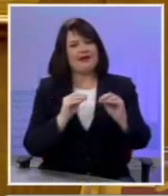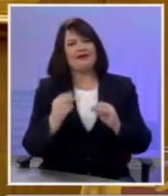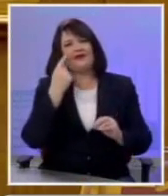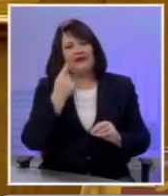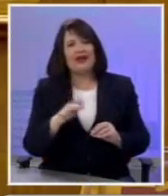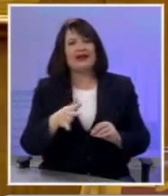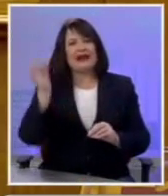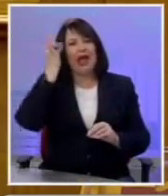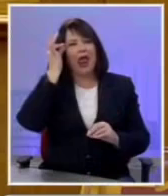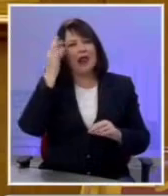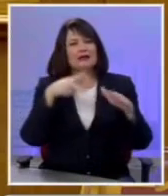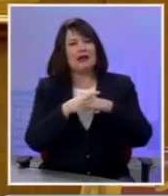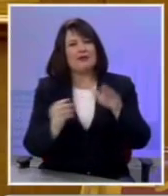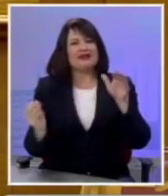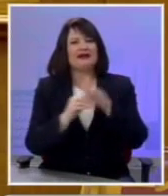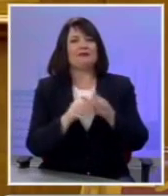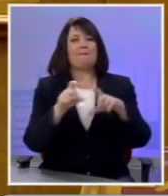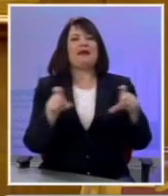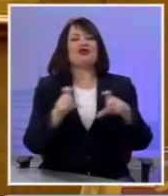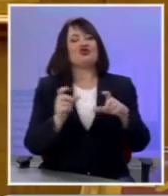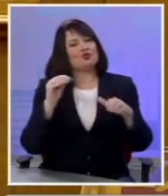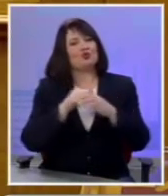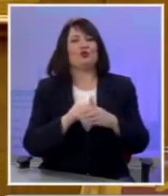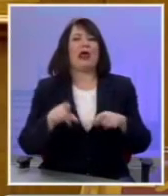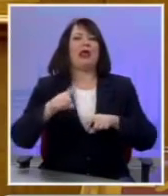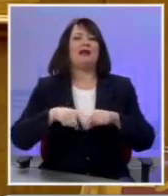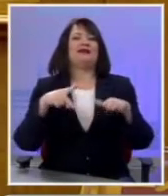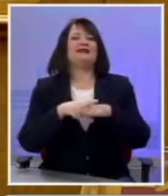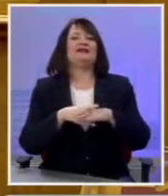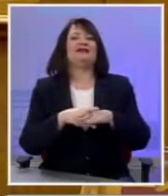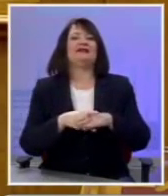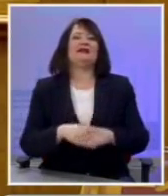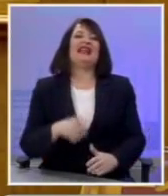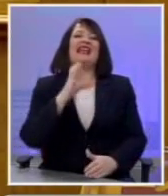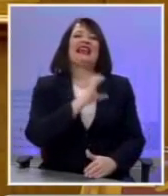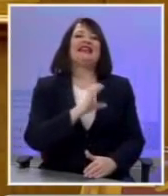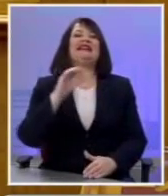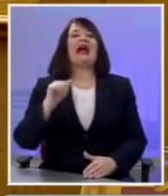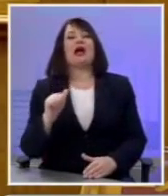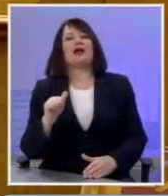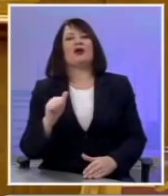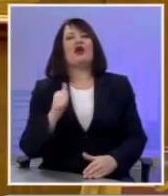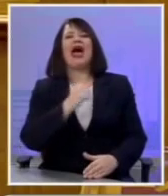μιας γαλλικής τράπεζας στο μετοχικό κεφάλαιο μιας ελληνικής τράπεζας, της Credit Agricole, στην Alphabank.